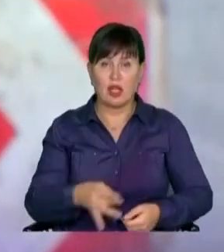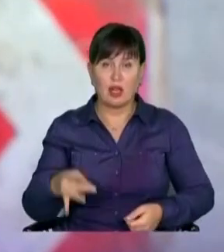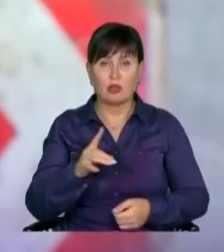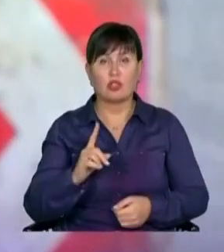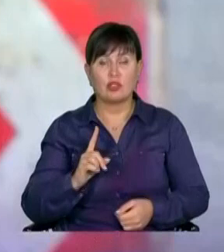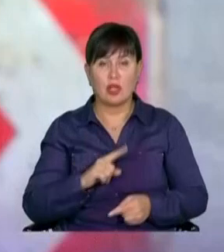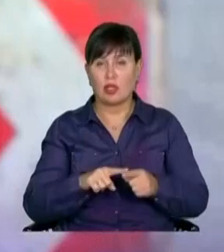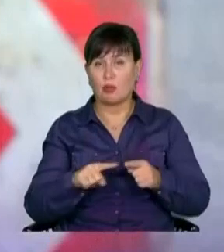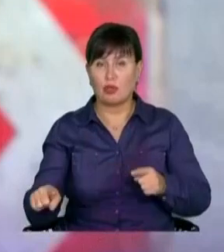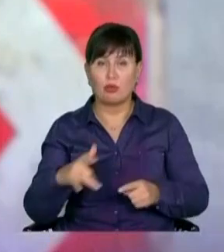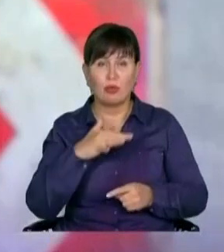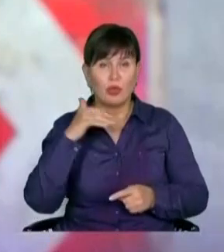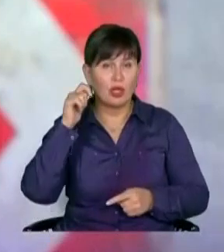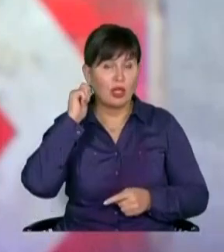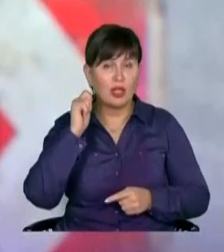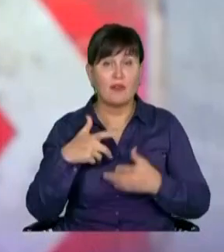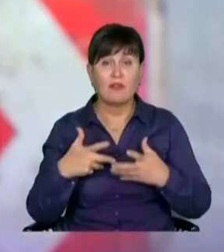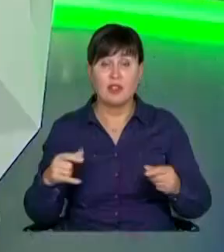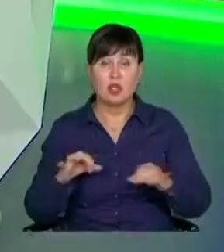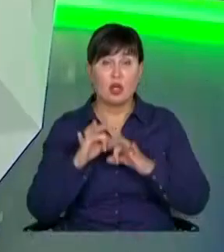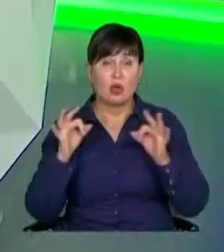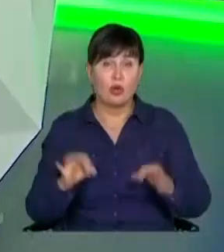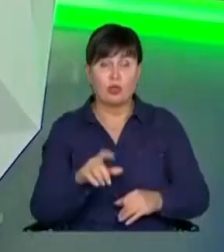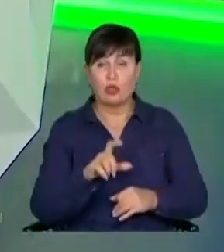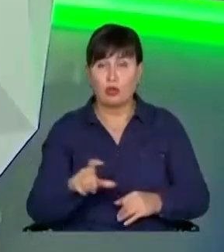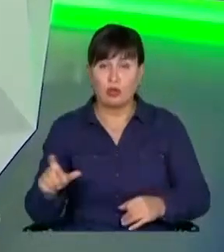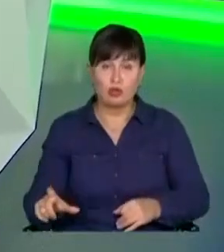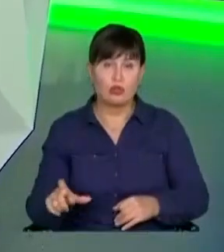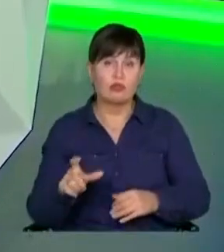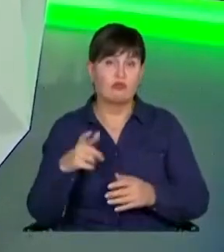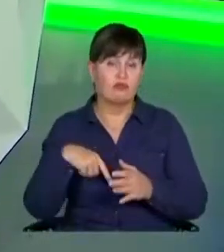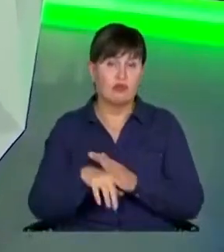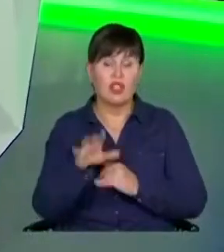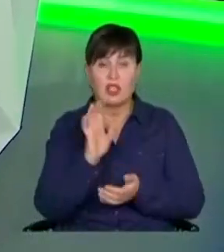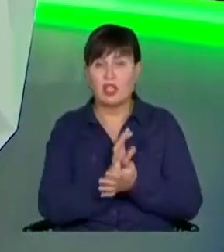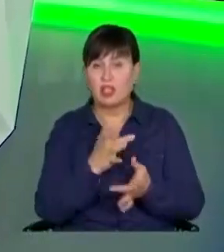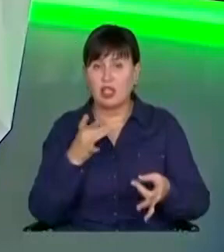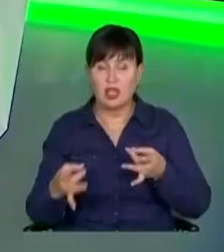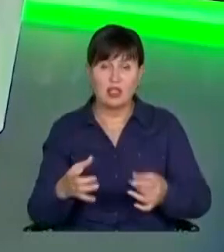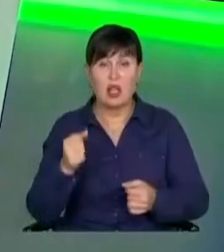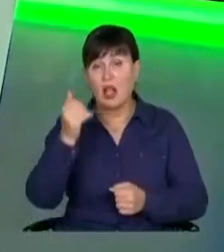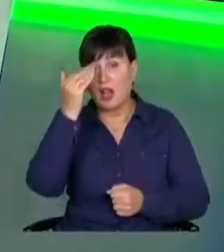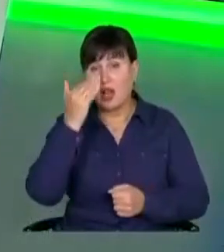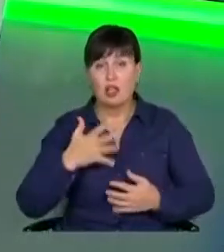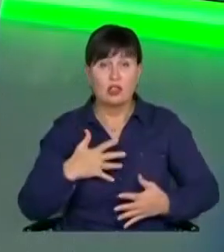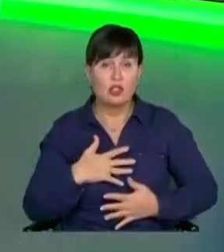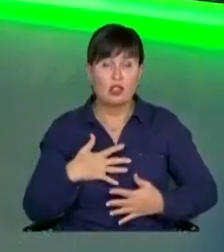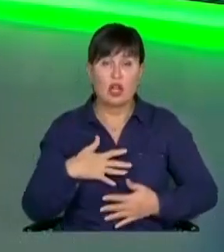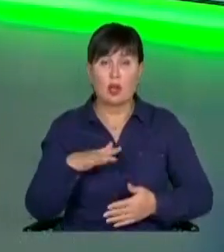ждали на протяжении многих лет. Весной и осенью горожане буквально утопали в грязи и лужах, а летом дышали